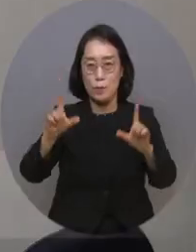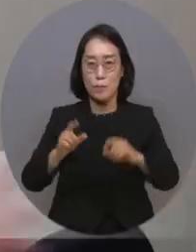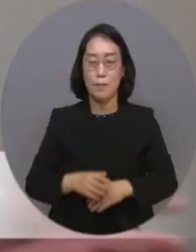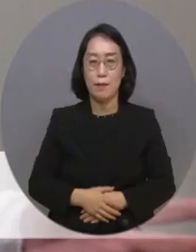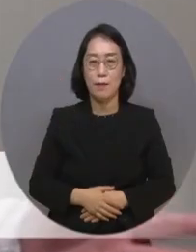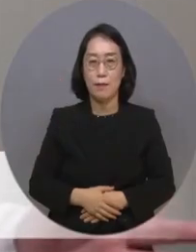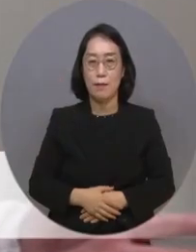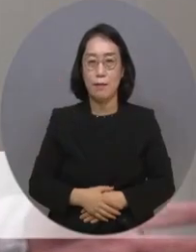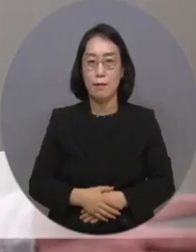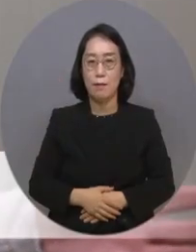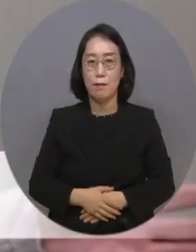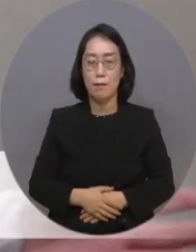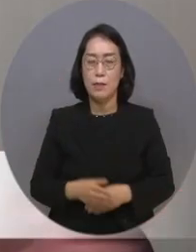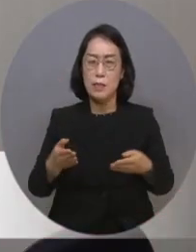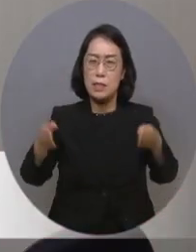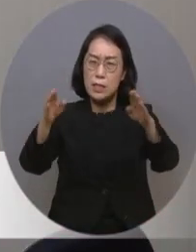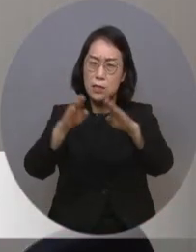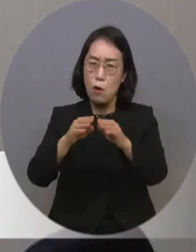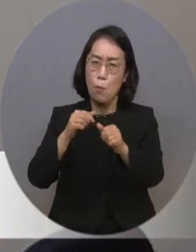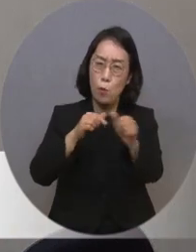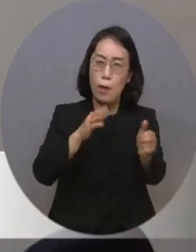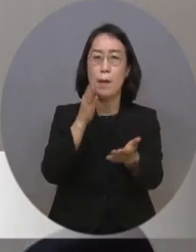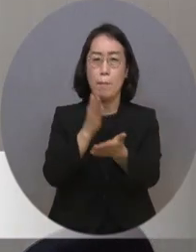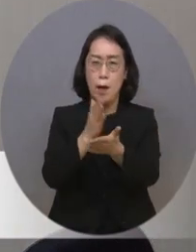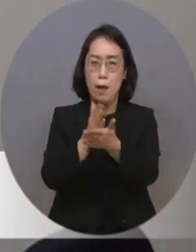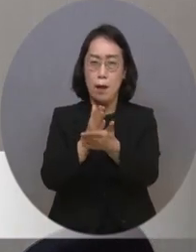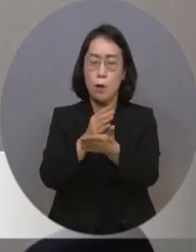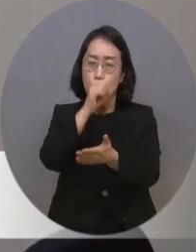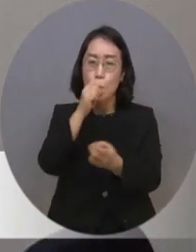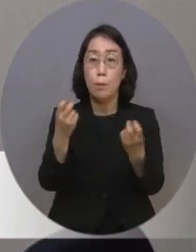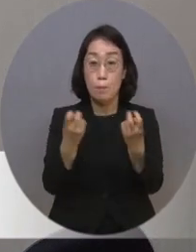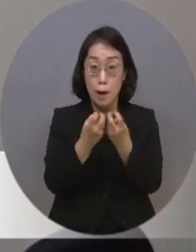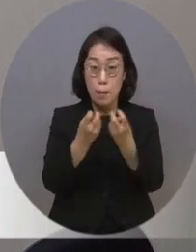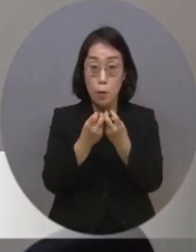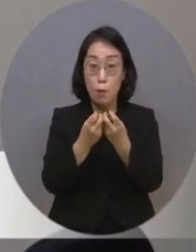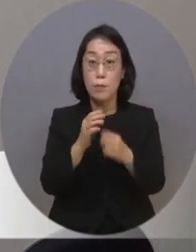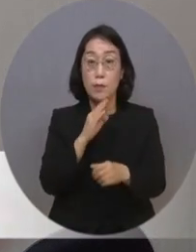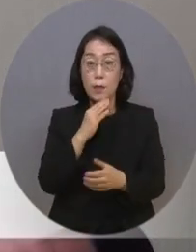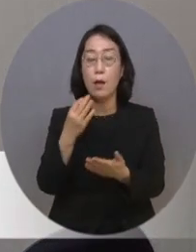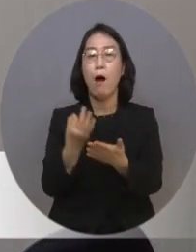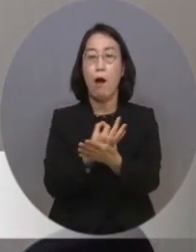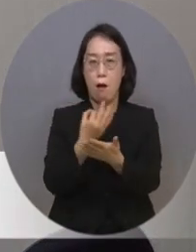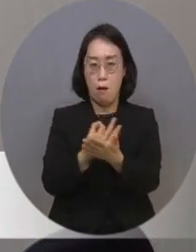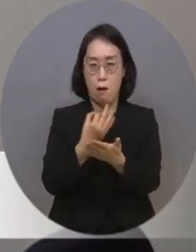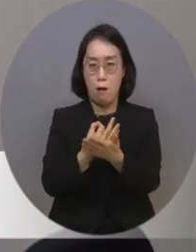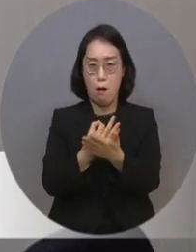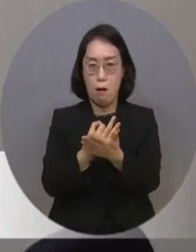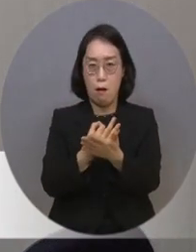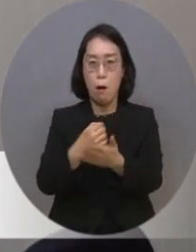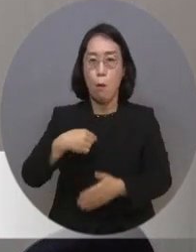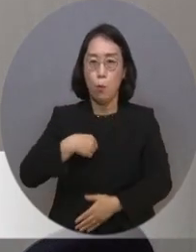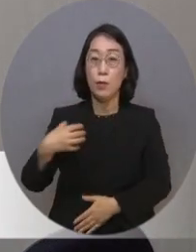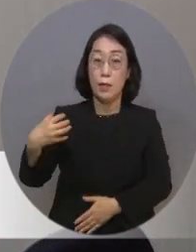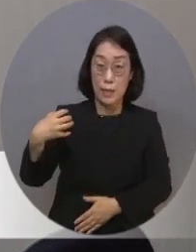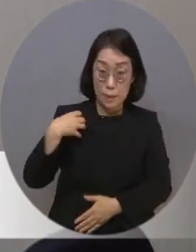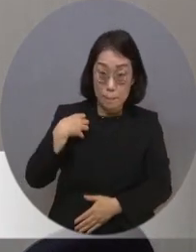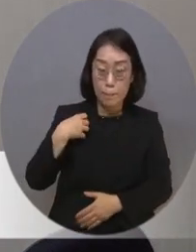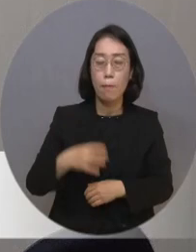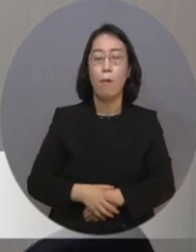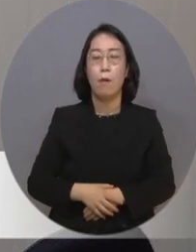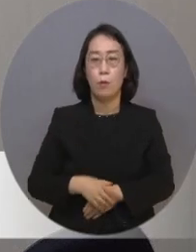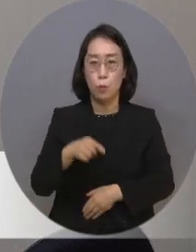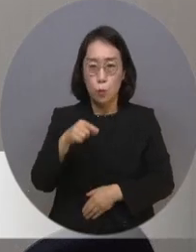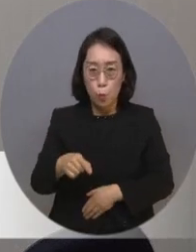기업입니다. 최대한 시설로 안 갈 수 있는 방법은 뭔가라고 하면 결국에는 경제적인 자립이나 뭐 다른